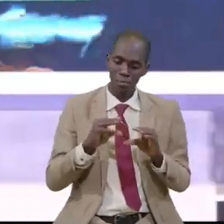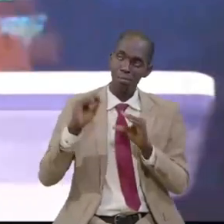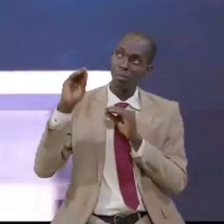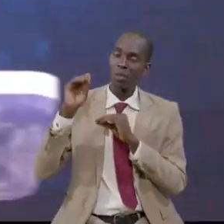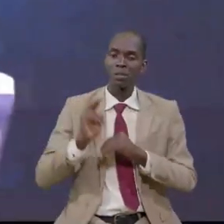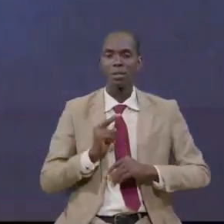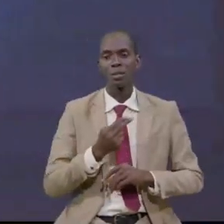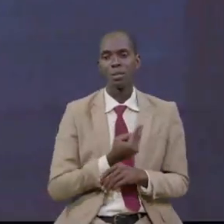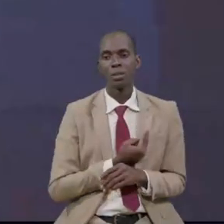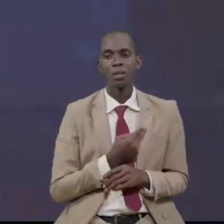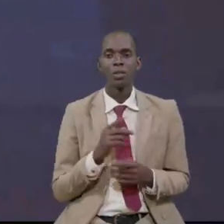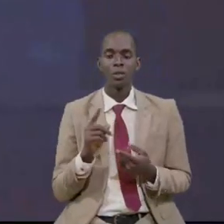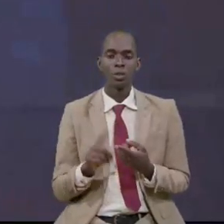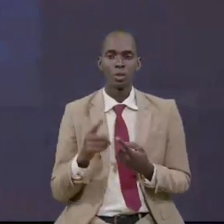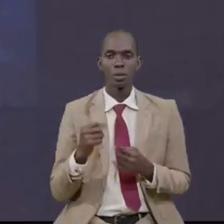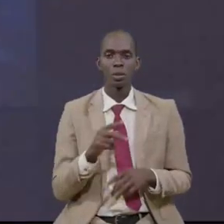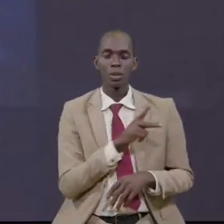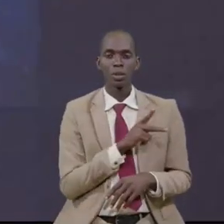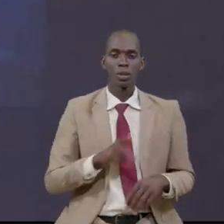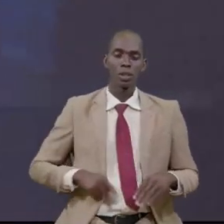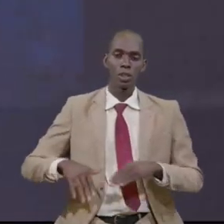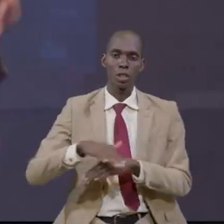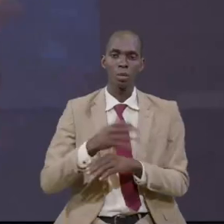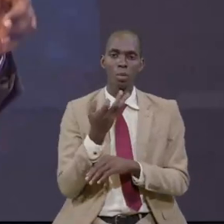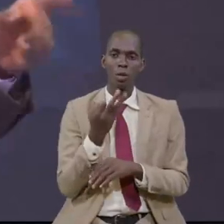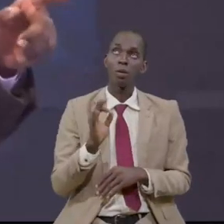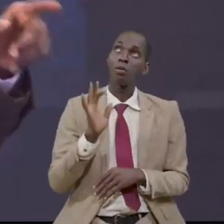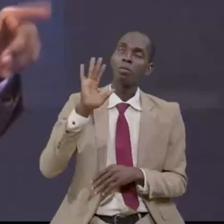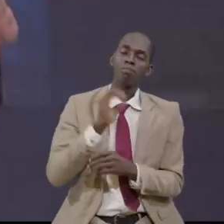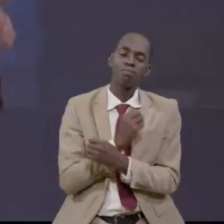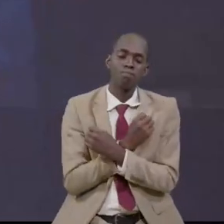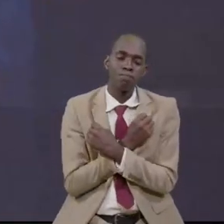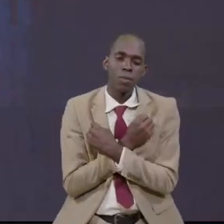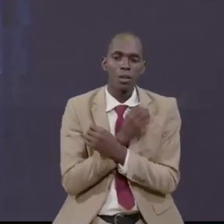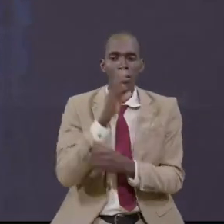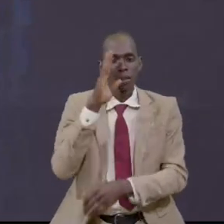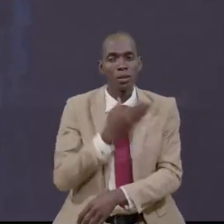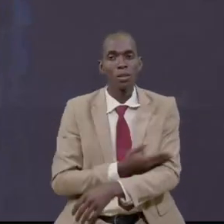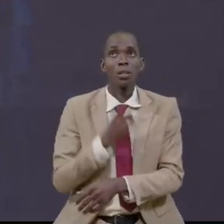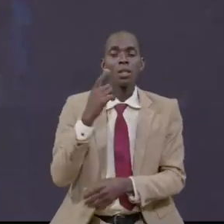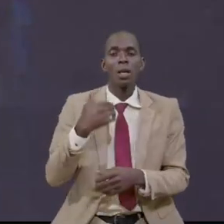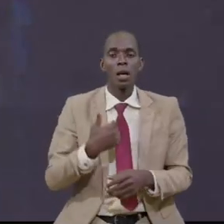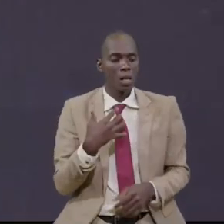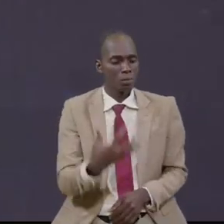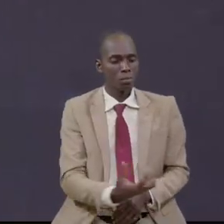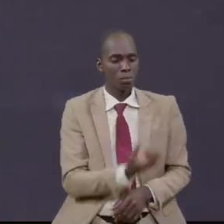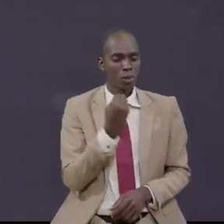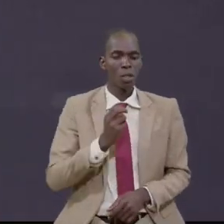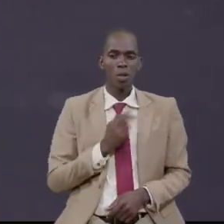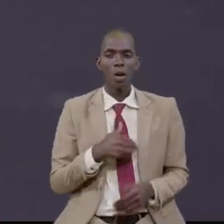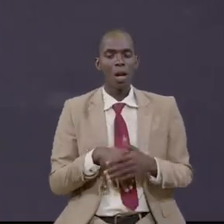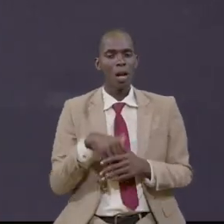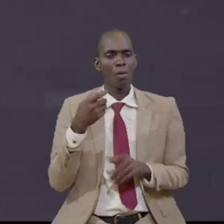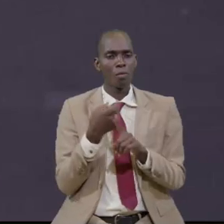nous a transportés dans le royaume du Fils de son amour. Il nous a transportés hors du royaume des